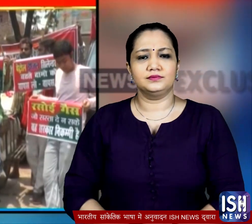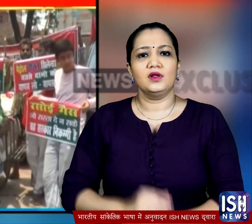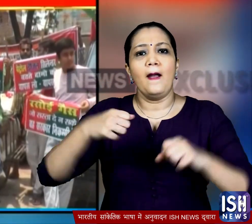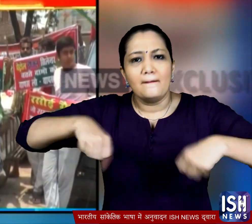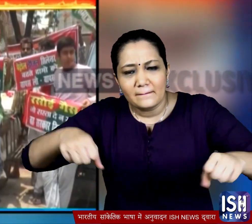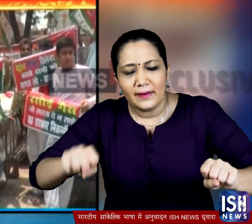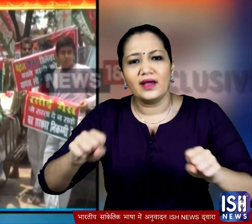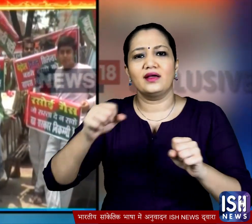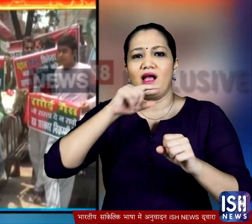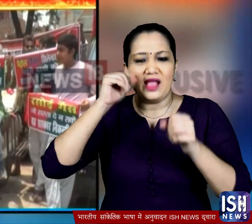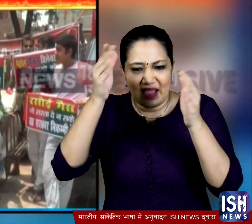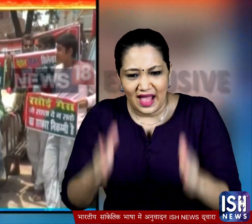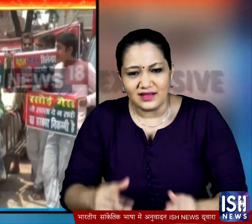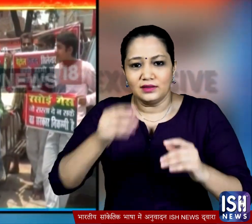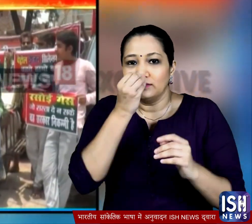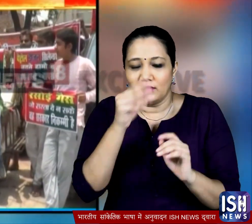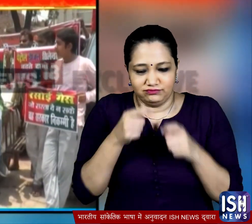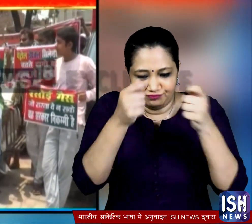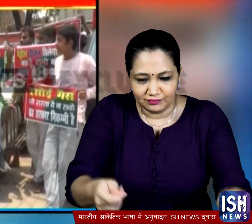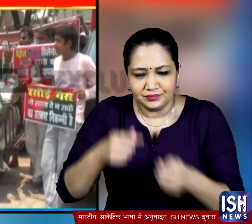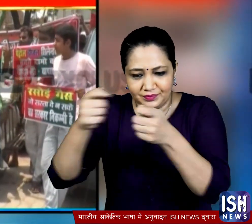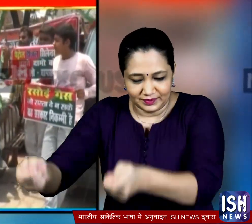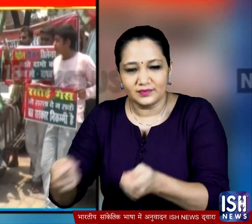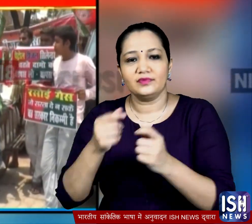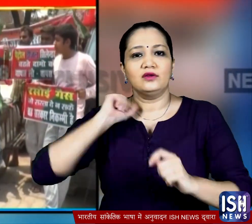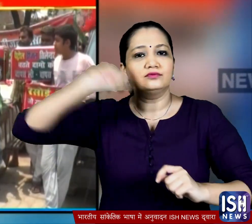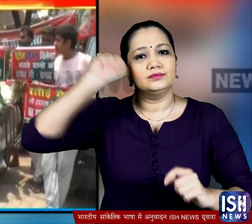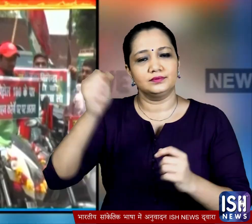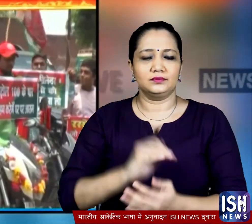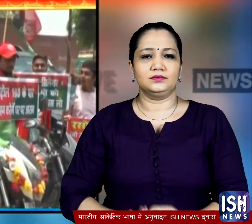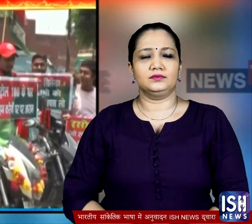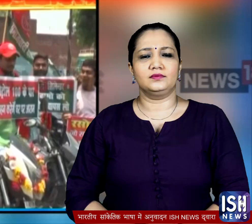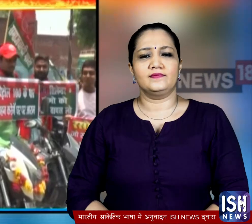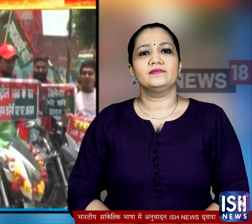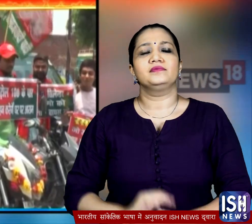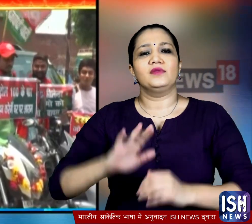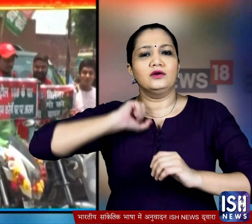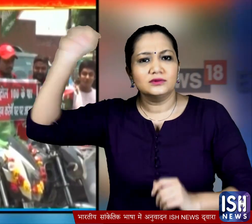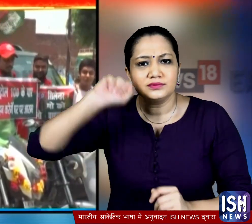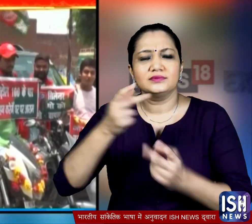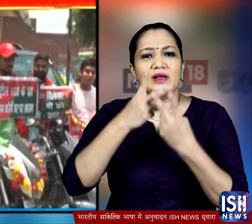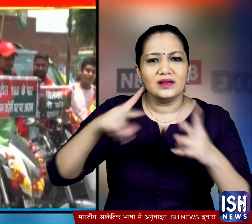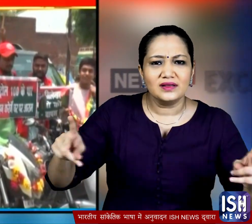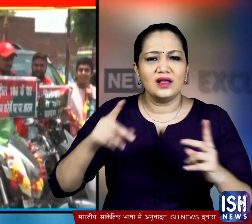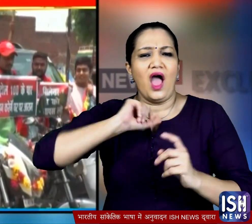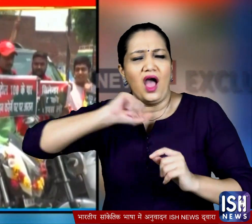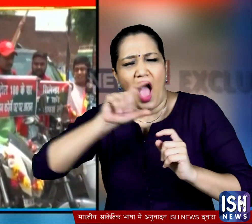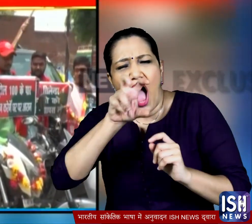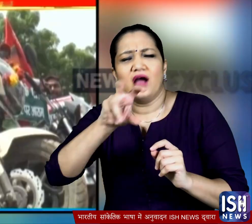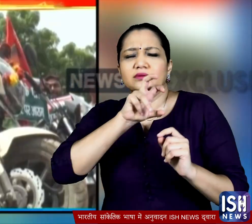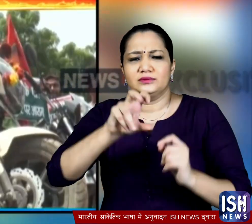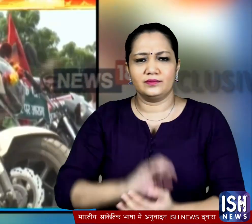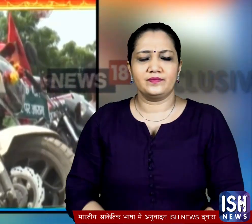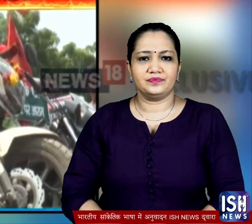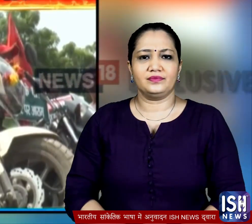कुछ मोटरसाइकिलों और गैस सिलेंडरों को मालाएं पहनाकर उन्हें सड़क पर रखकर प्रदर्शन किया। इसके साथ ही प्रदर्शनकारियों ने वहां खूब नारे भी